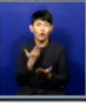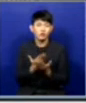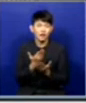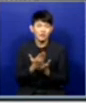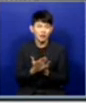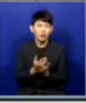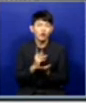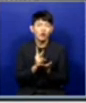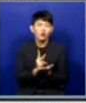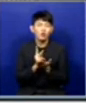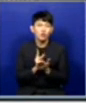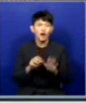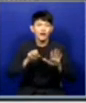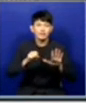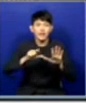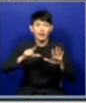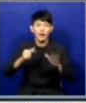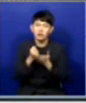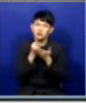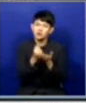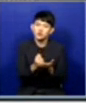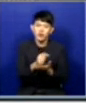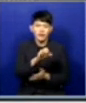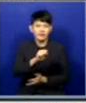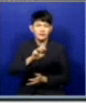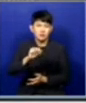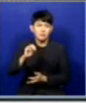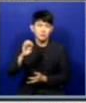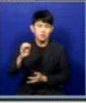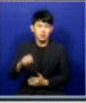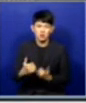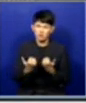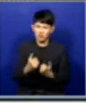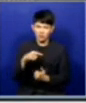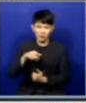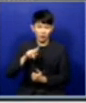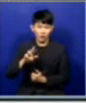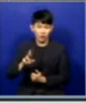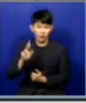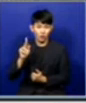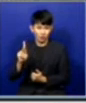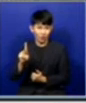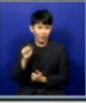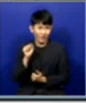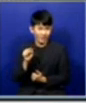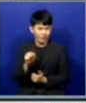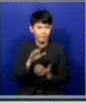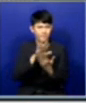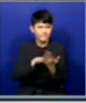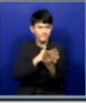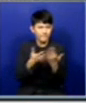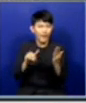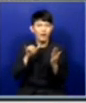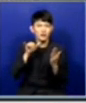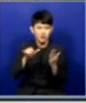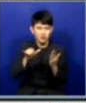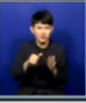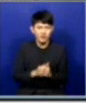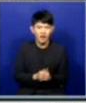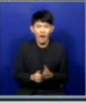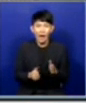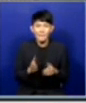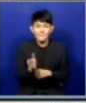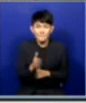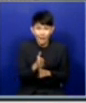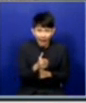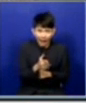หลือ SME พ.ร.ก.ฉบับนี้ดิฉันเรียกว่ายุทธศาสตร์การแยกปลาออกจากน้ำอย่าง